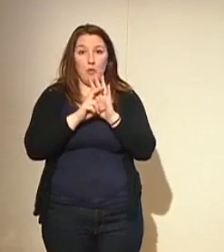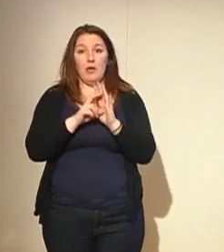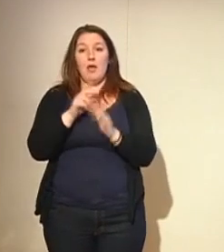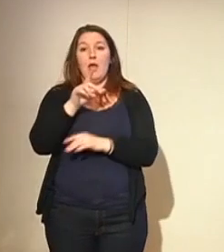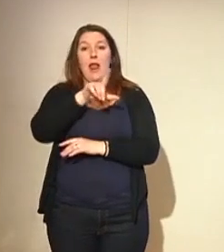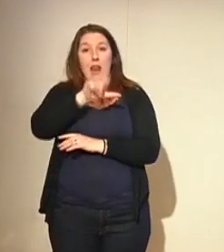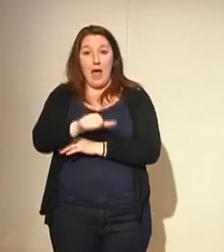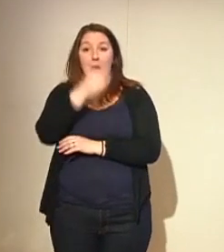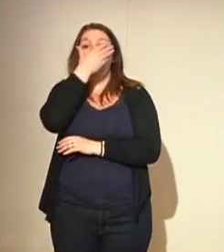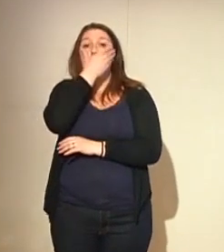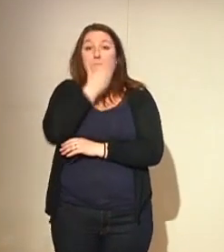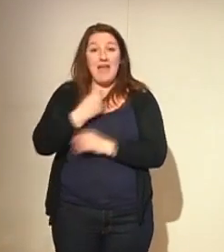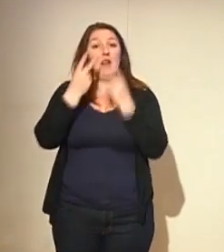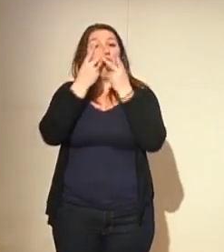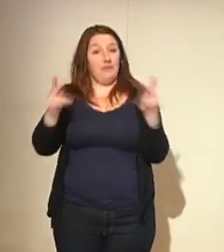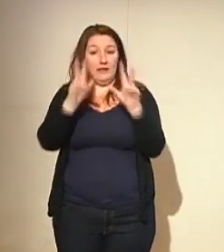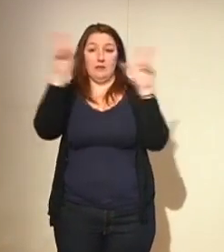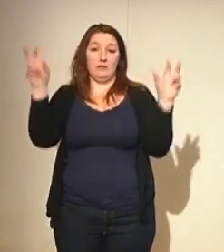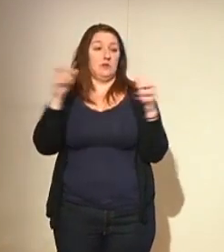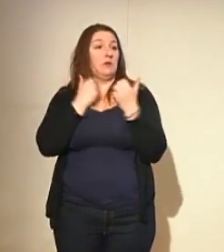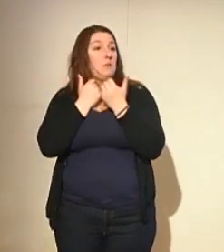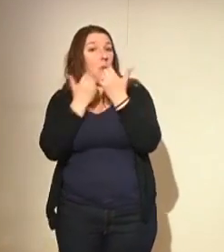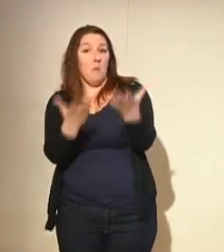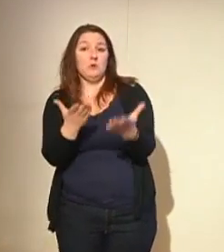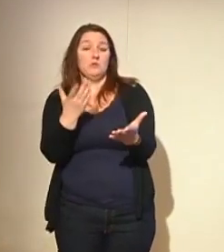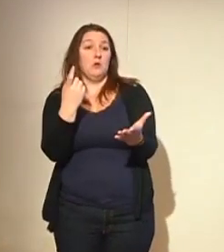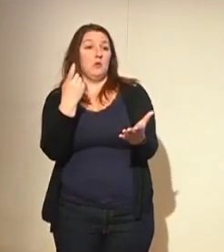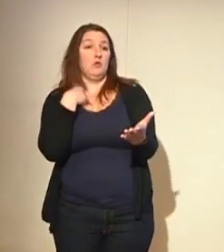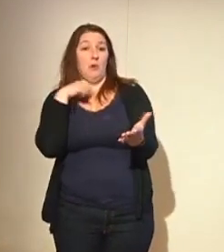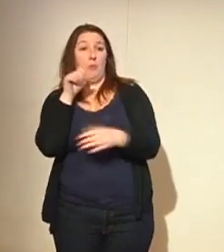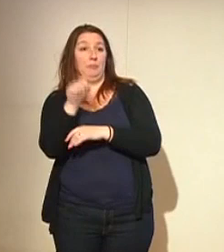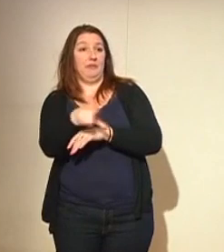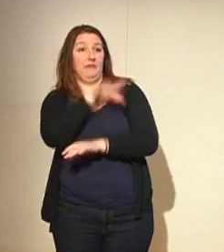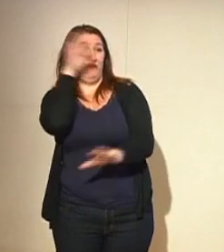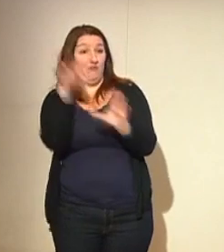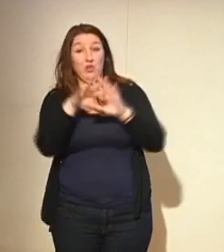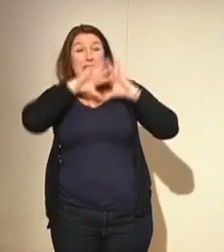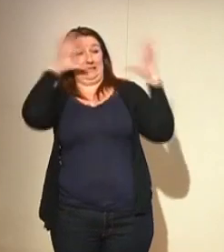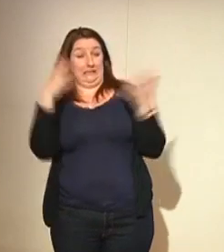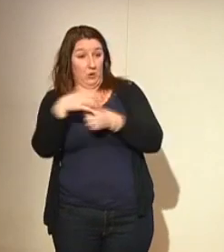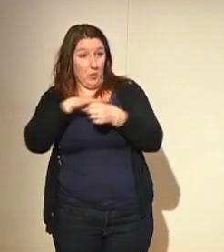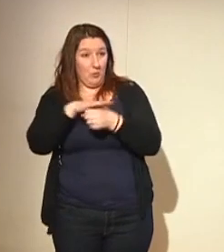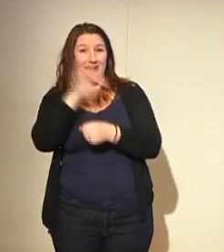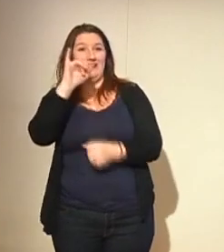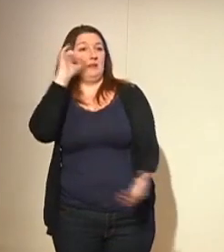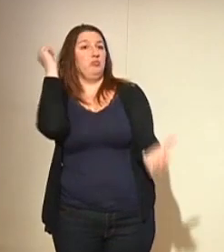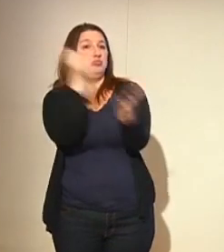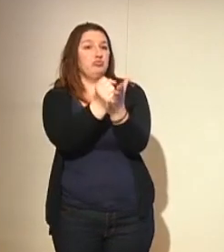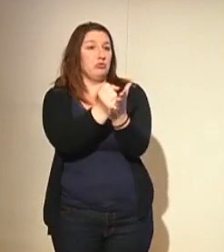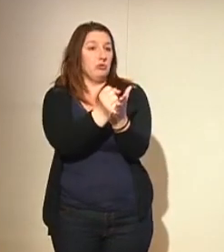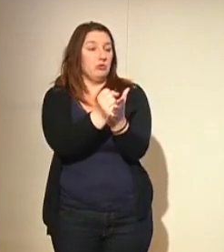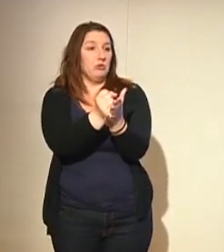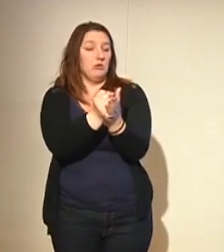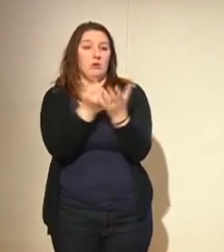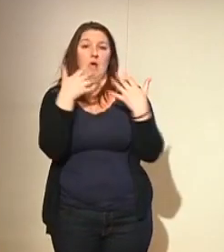Belleville et donc je fais adopter la délibération complète qui est pour